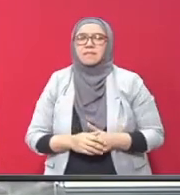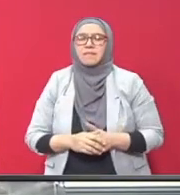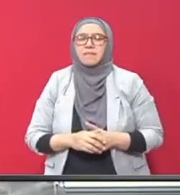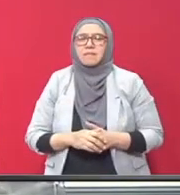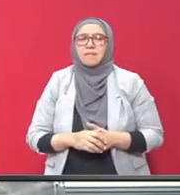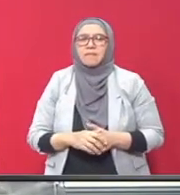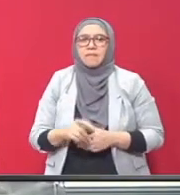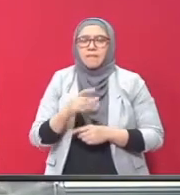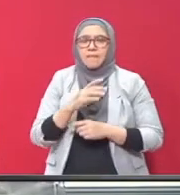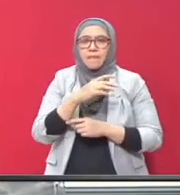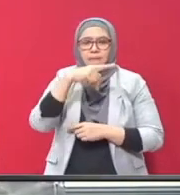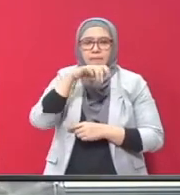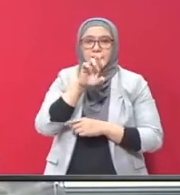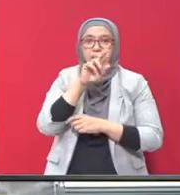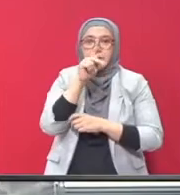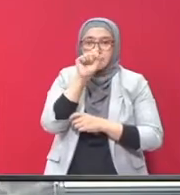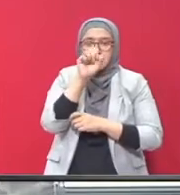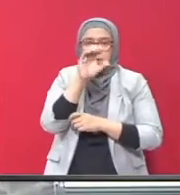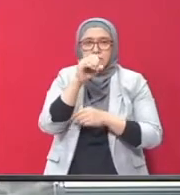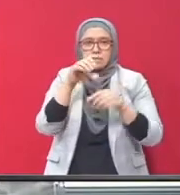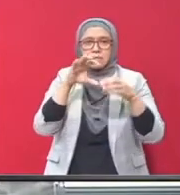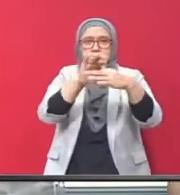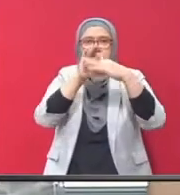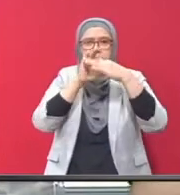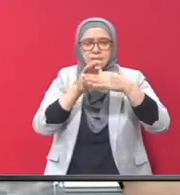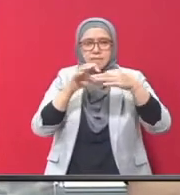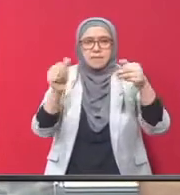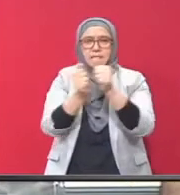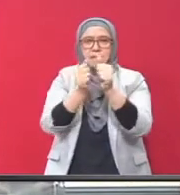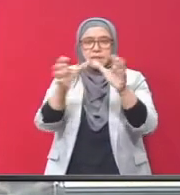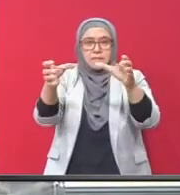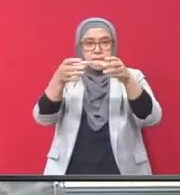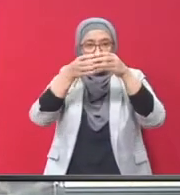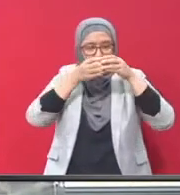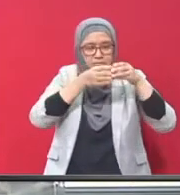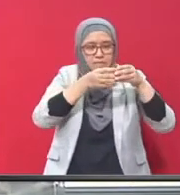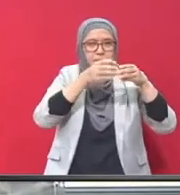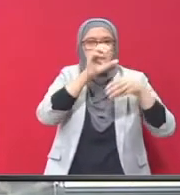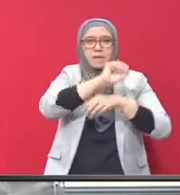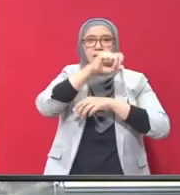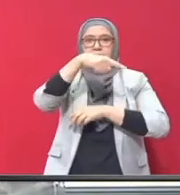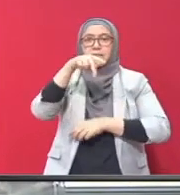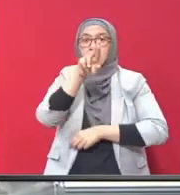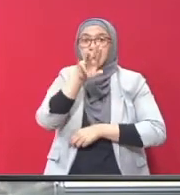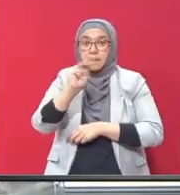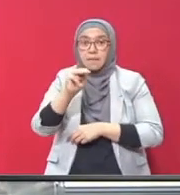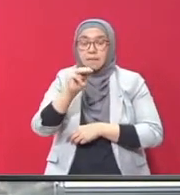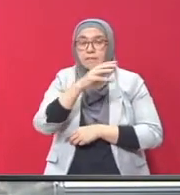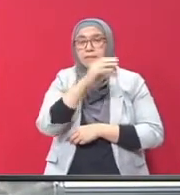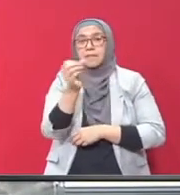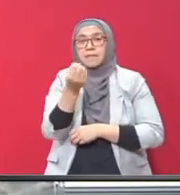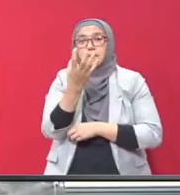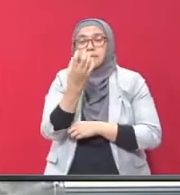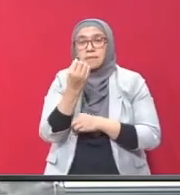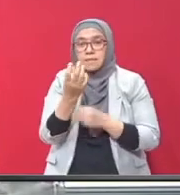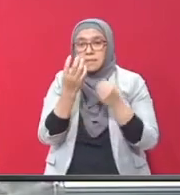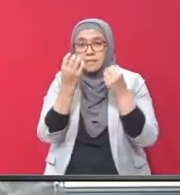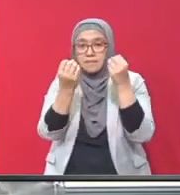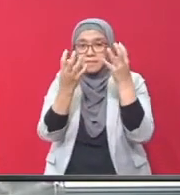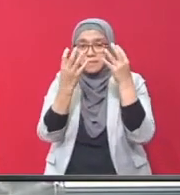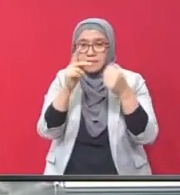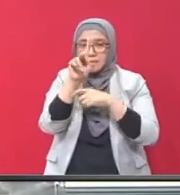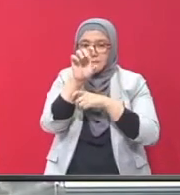kenzou juga telah bekerjasama dengan pihak franjaya pencegah raswa sprm banget dan beberapa